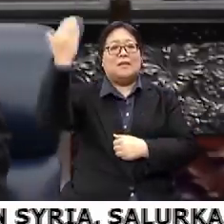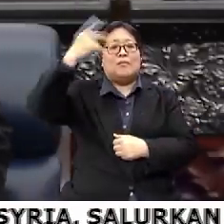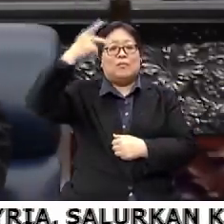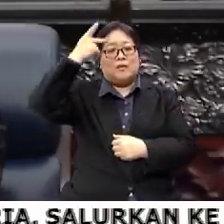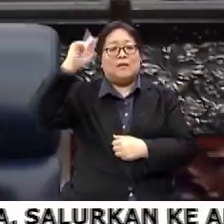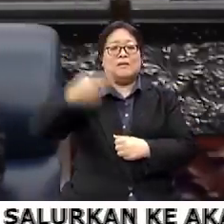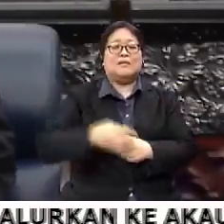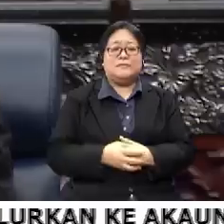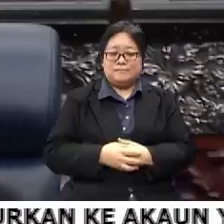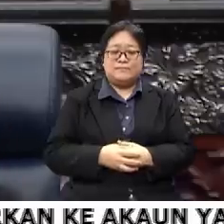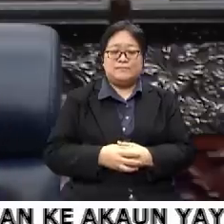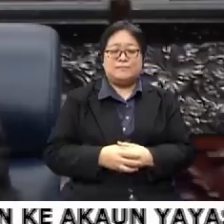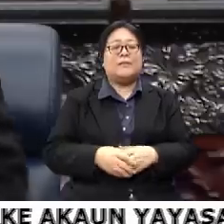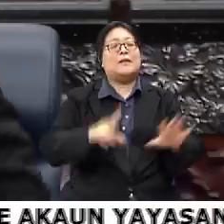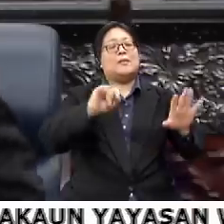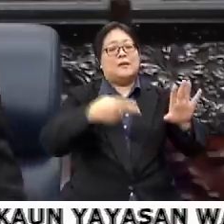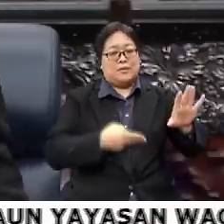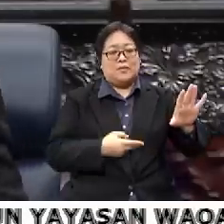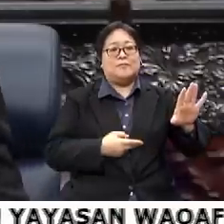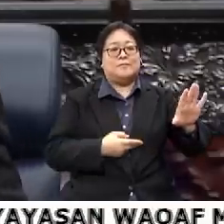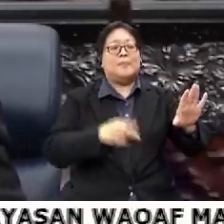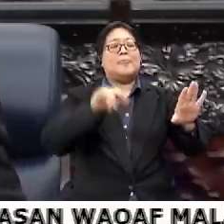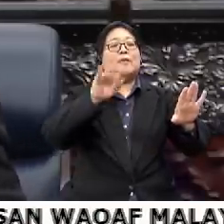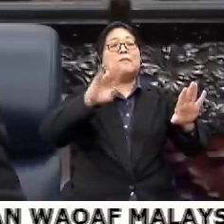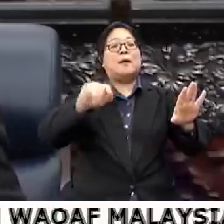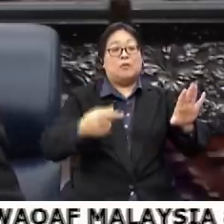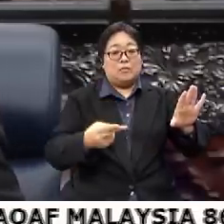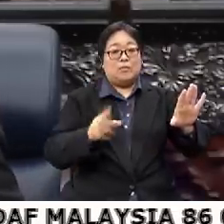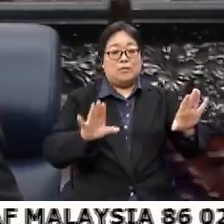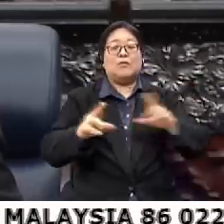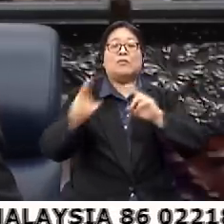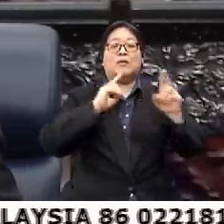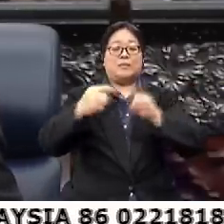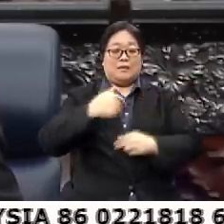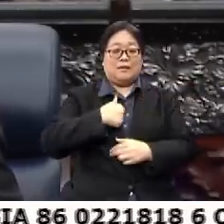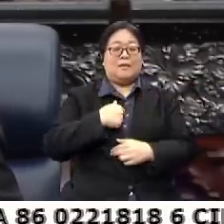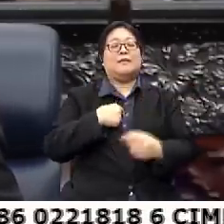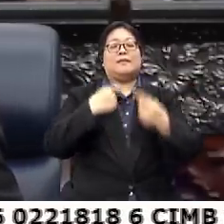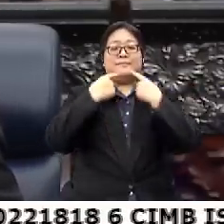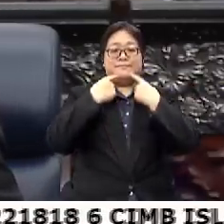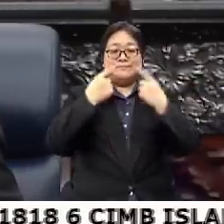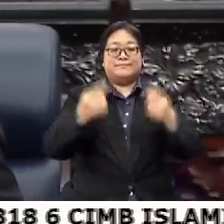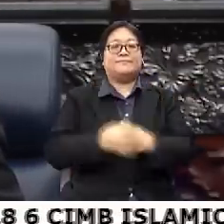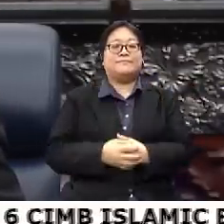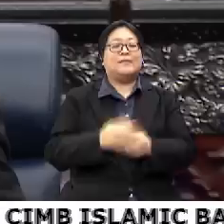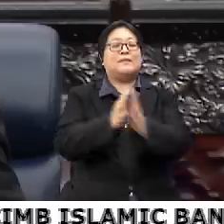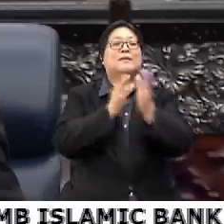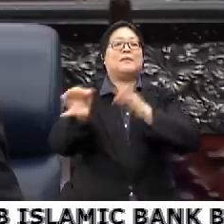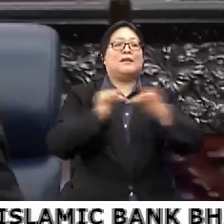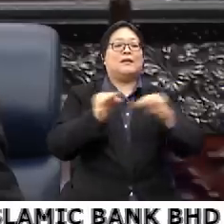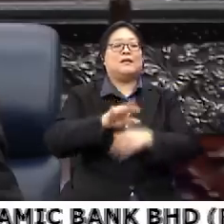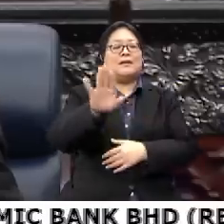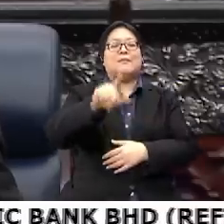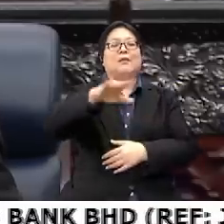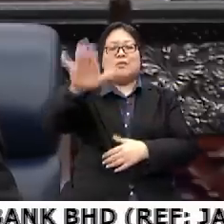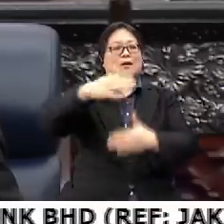aja. Okey, Pago. Ya, Mama Pago. Ucapan saya dengan menyatakan saya dah minta penjelasan. Pago